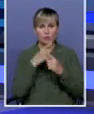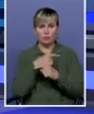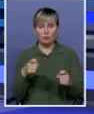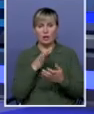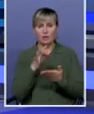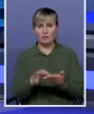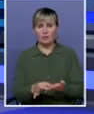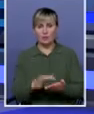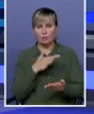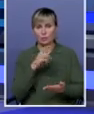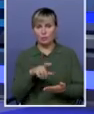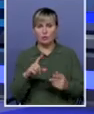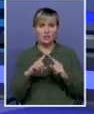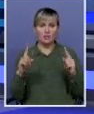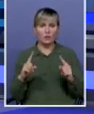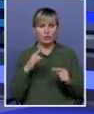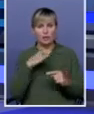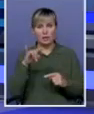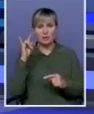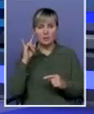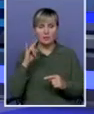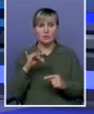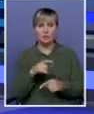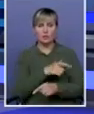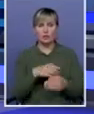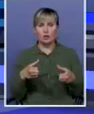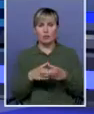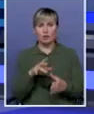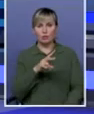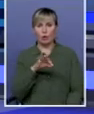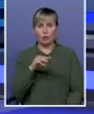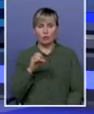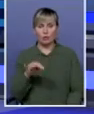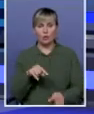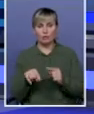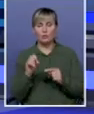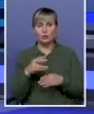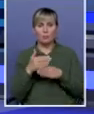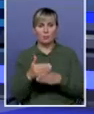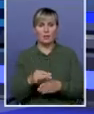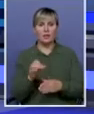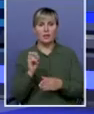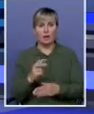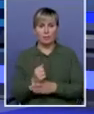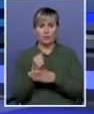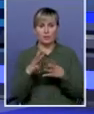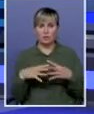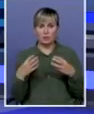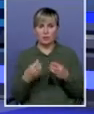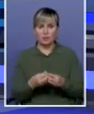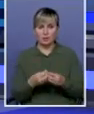многие медийные личности, звезды отечественной эстрады и члены партии «Нур-Отан». О том, чем помогли и как поддержали